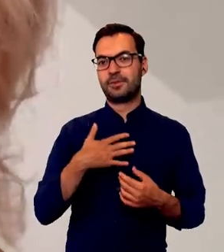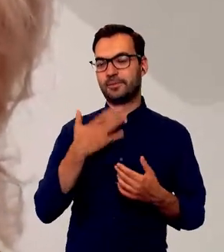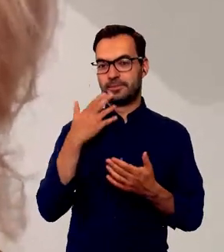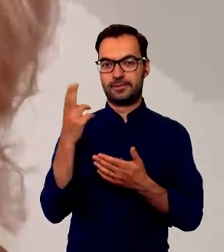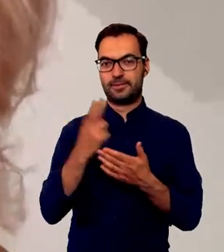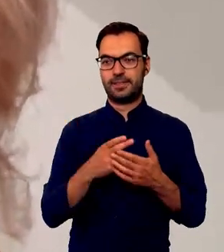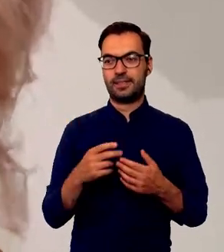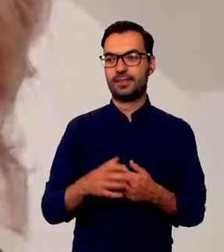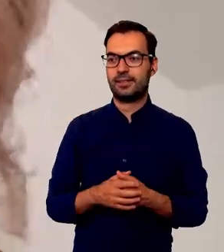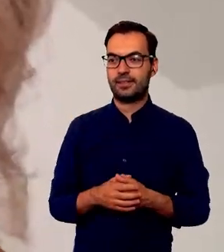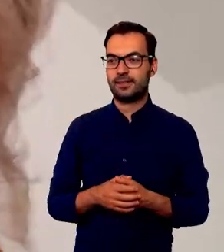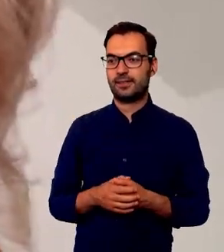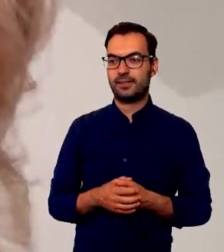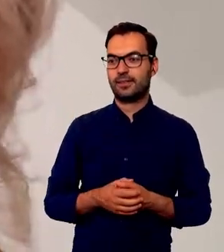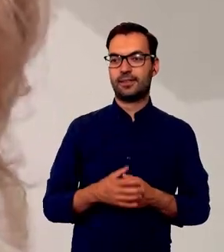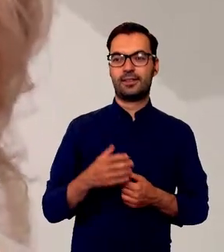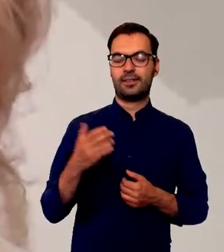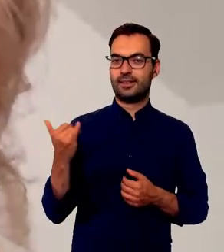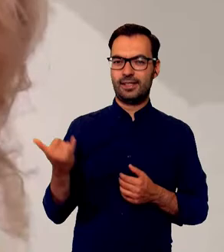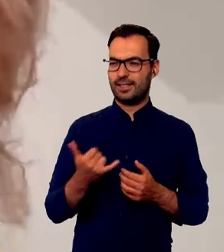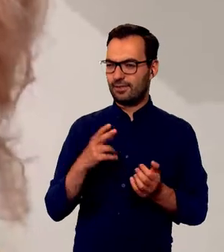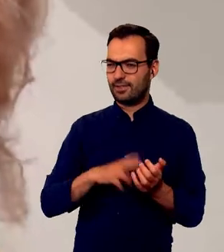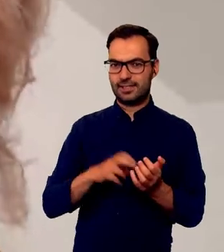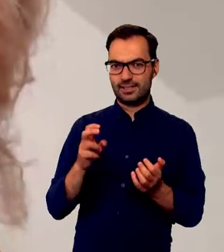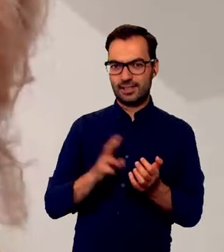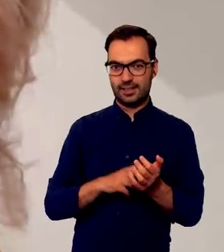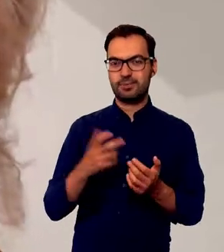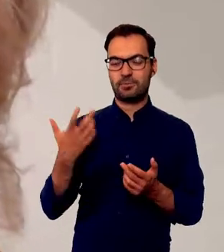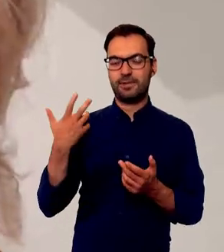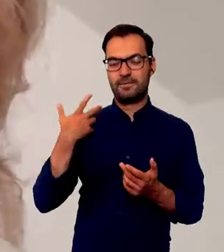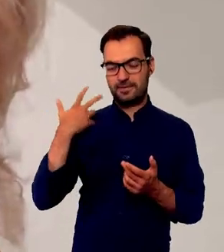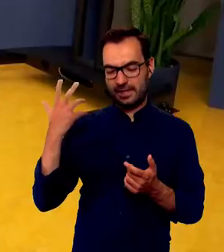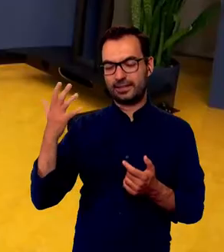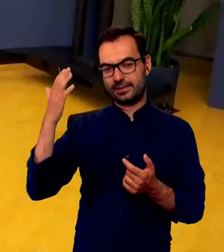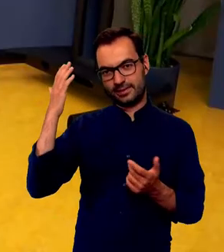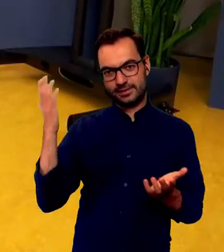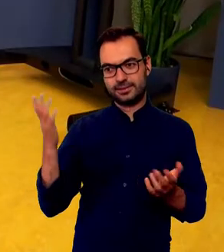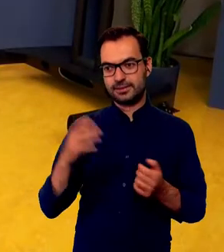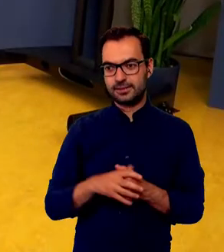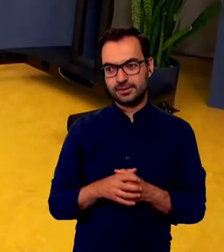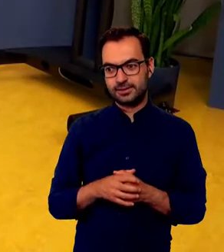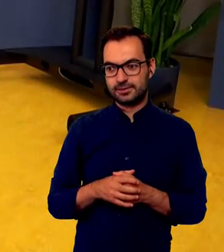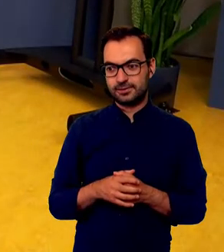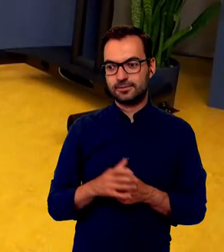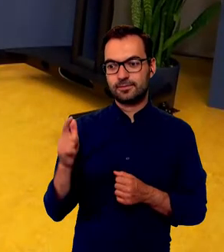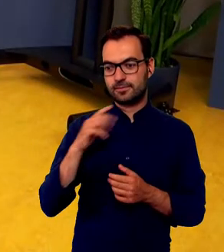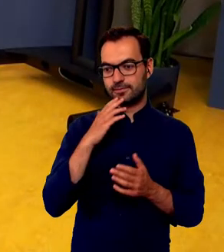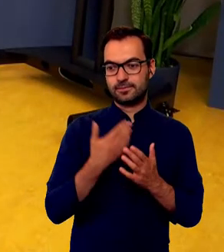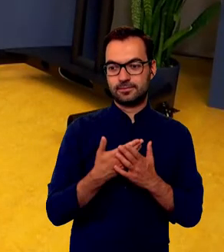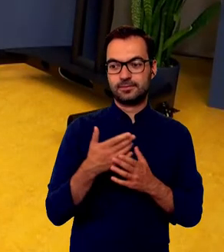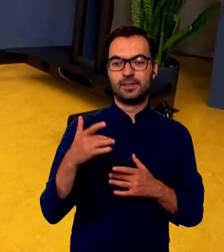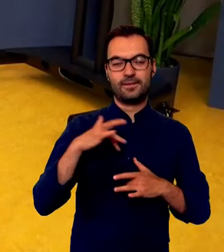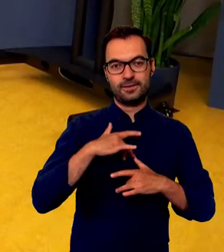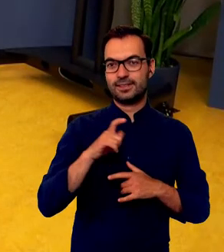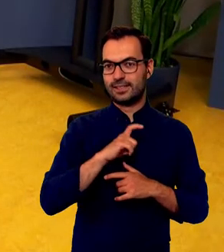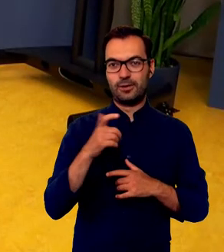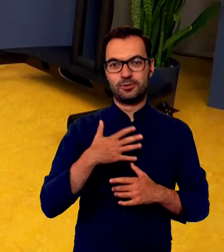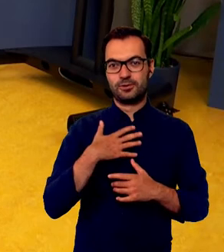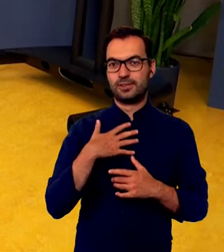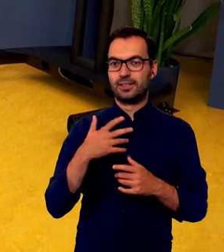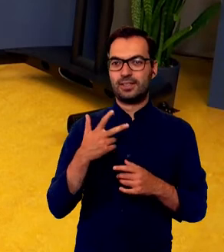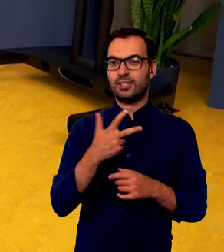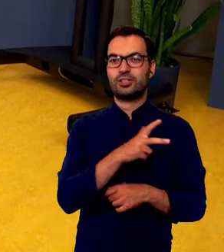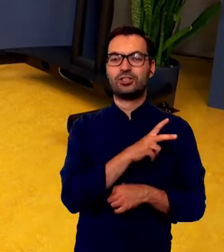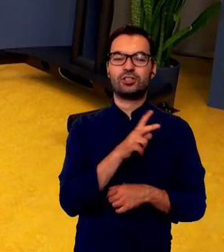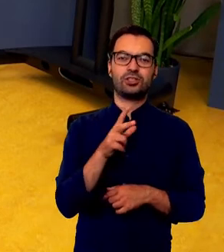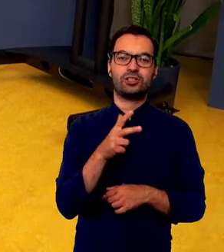Nie zawsze mogę skakać jak mała dziewczynka, chociaż ja pomimo zaawansowanego wieku to muszę ci powiedzieć, że w środku cały czas jestem w trzeciej